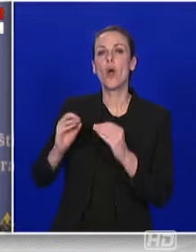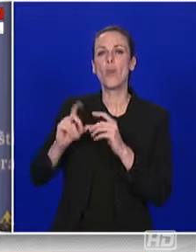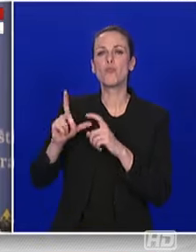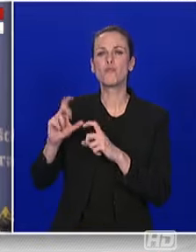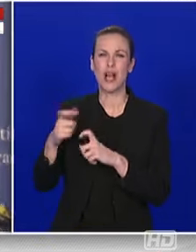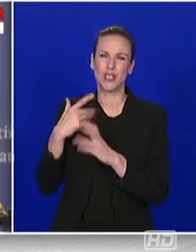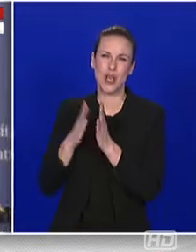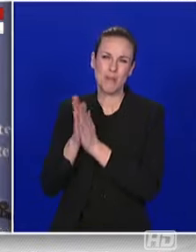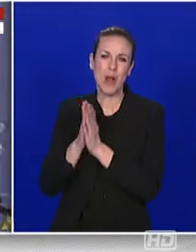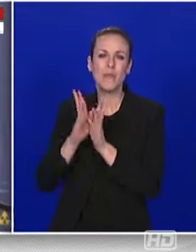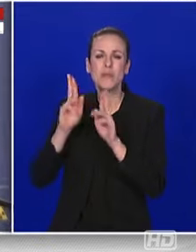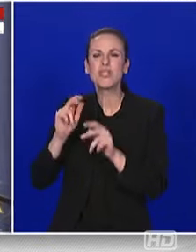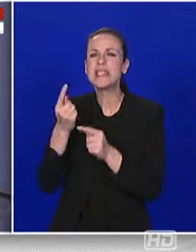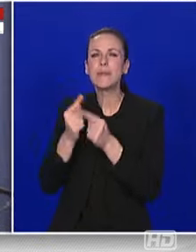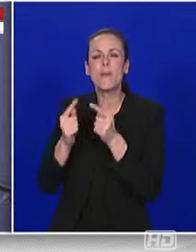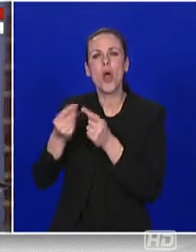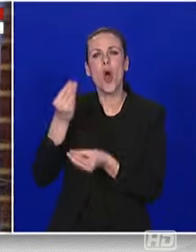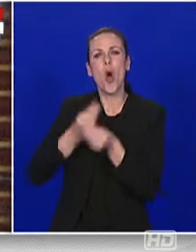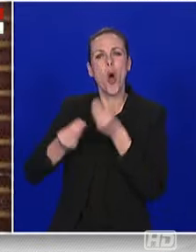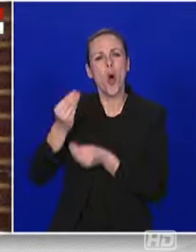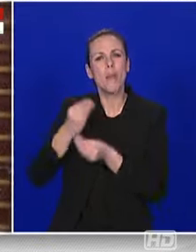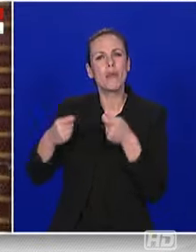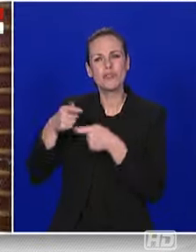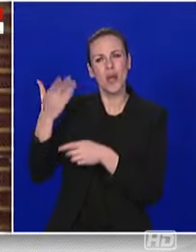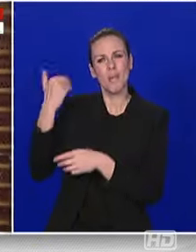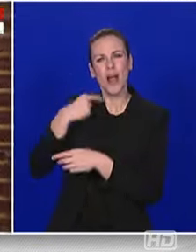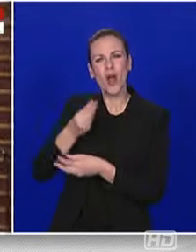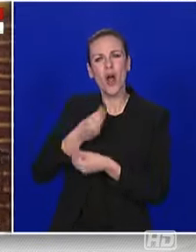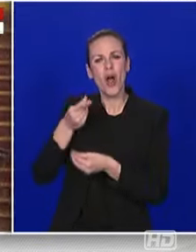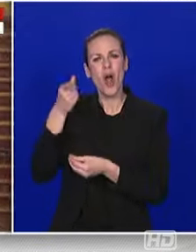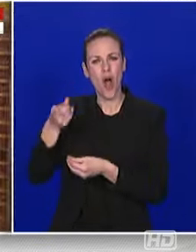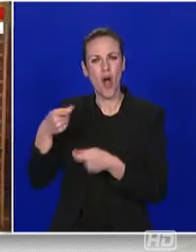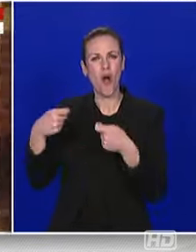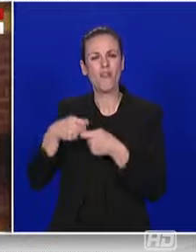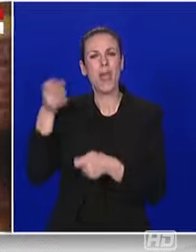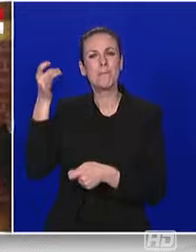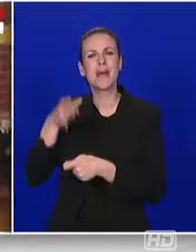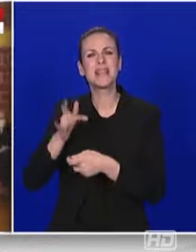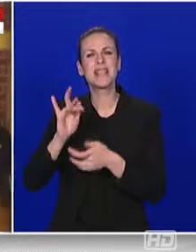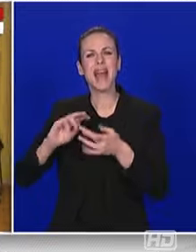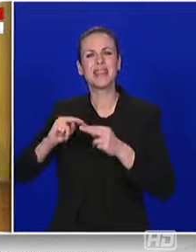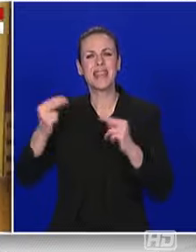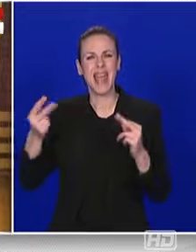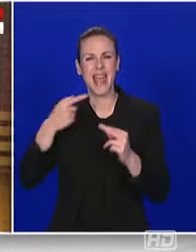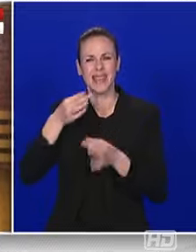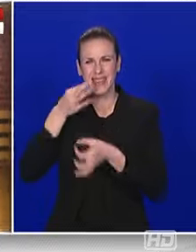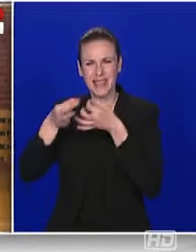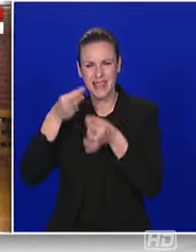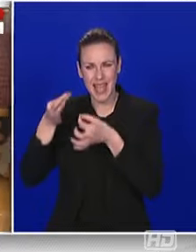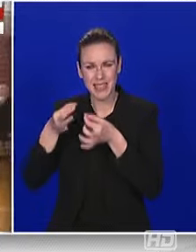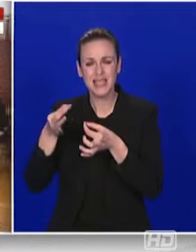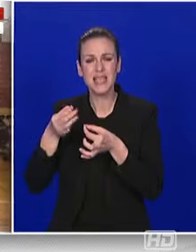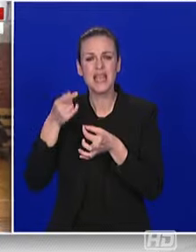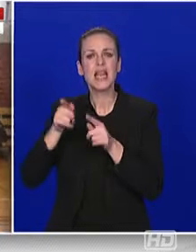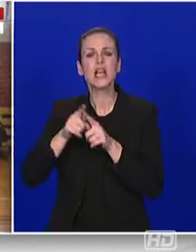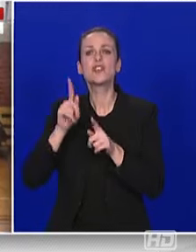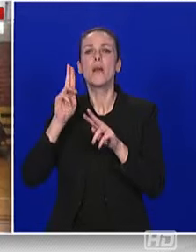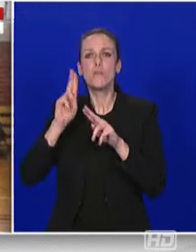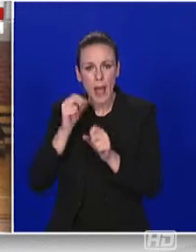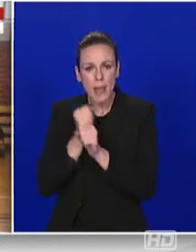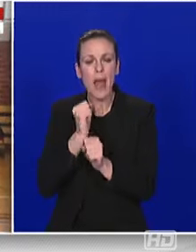molim, ako biste samo još malo objasnili ovo o čemu ste malo prije govorili, a tiče se brzih antigenskih testova, rekli ste da će se provoditi ciljano, gdje i